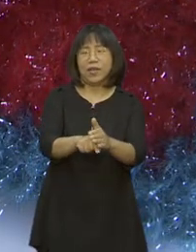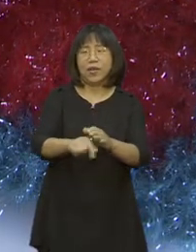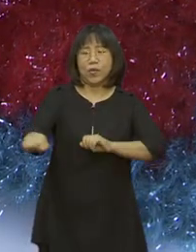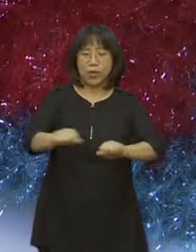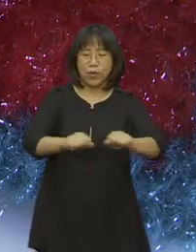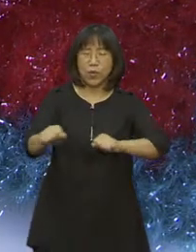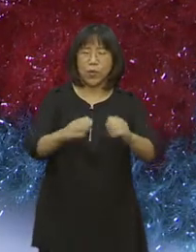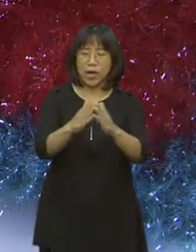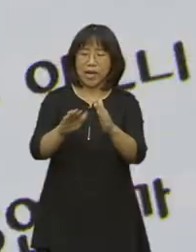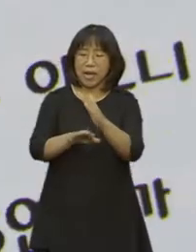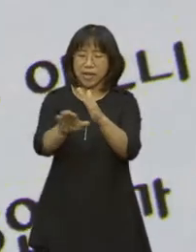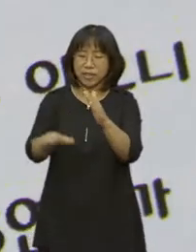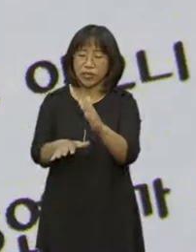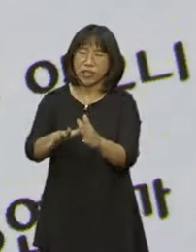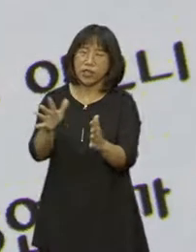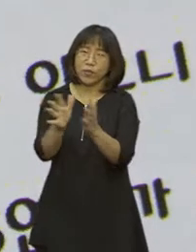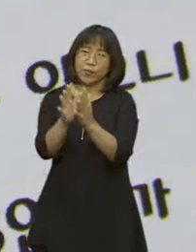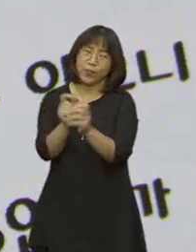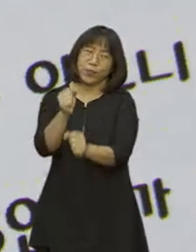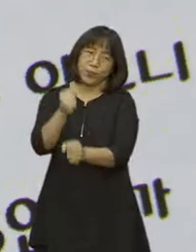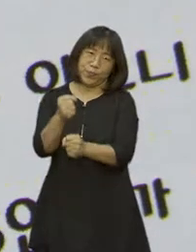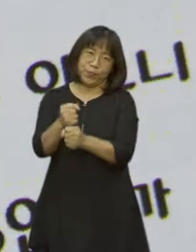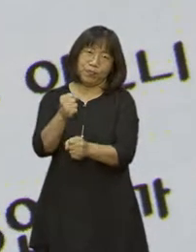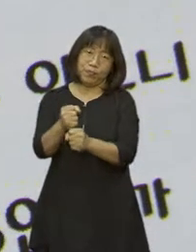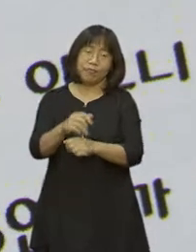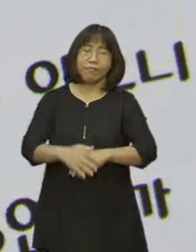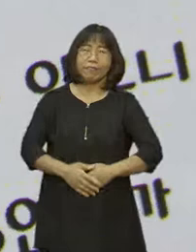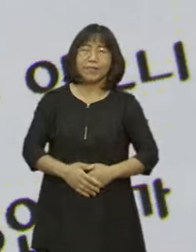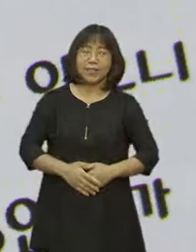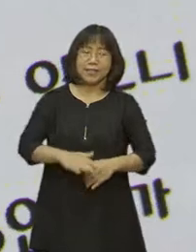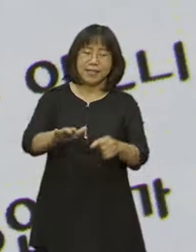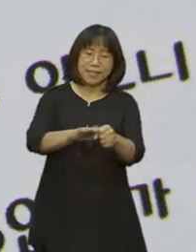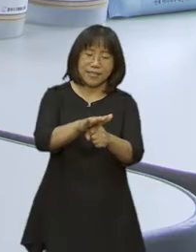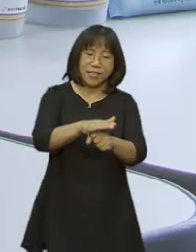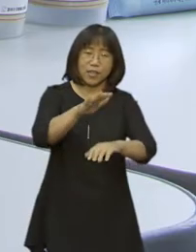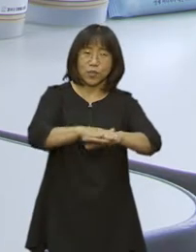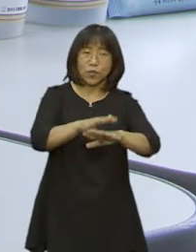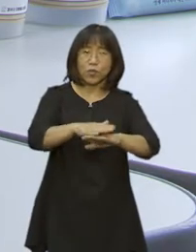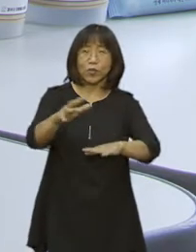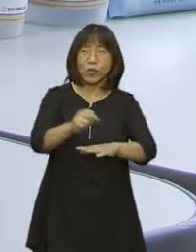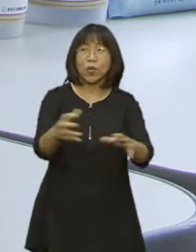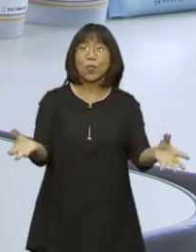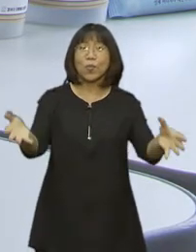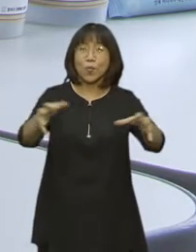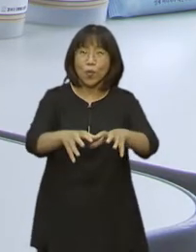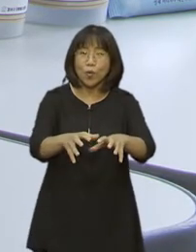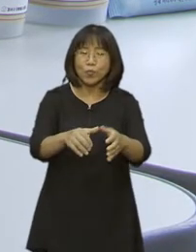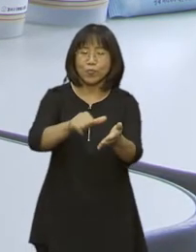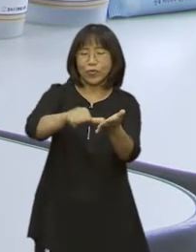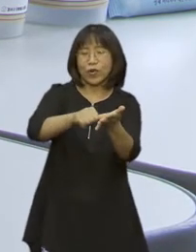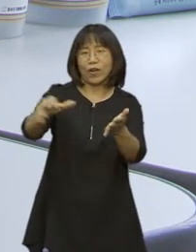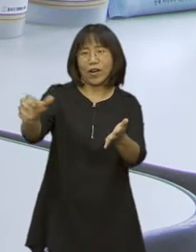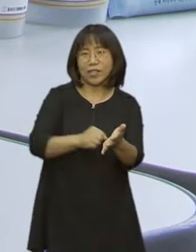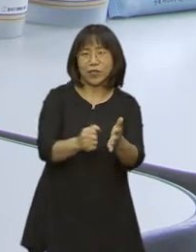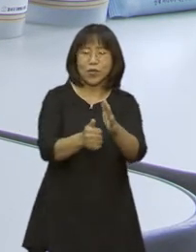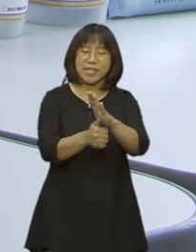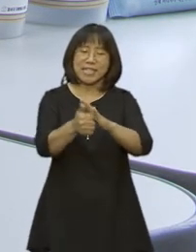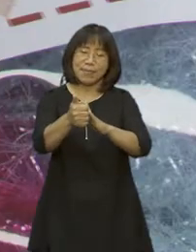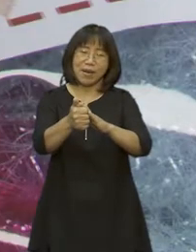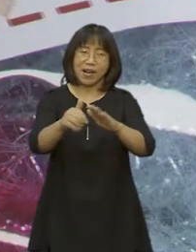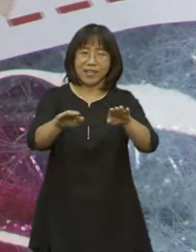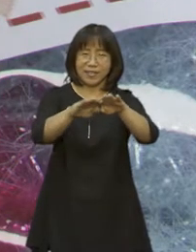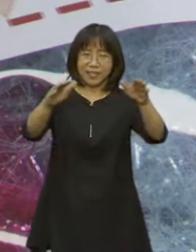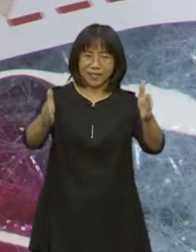수 없는 만큼 가정에서 수세미를 만들었습니다. 사랑의 손길로 모은 물품들로 재난 취약계층을